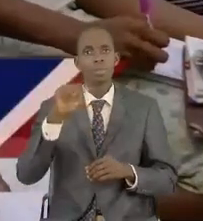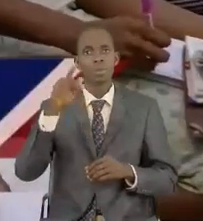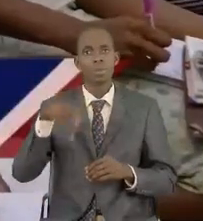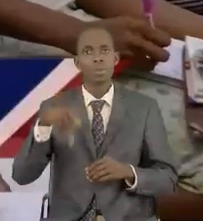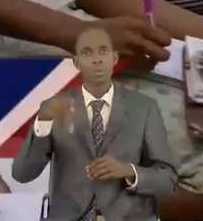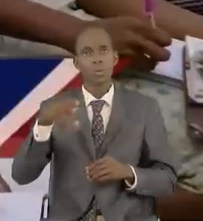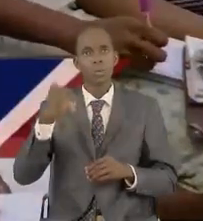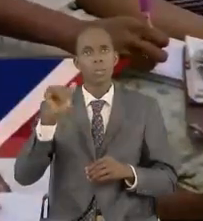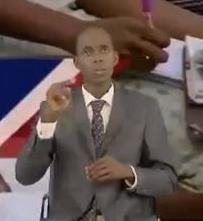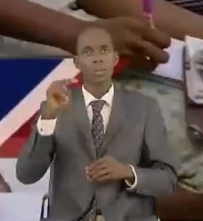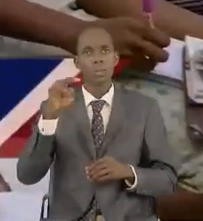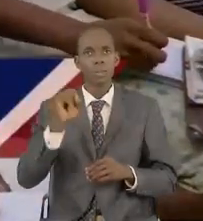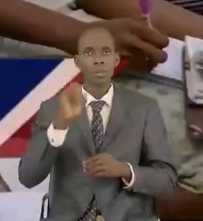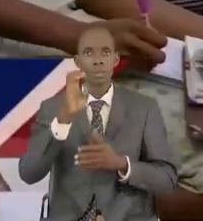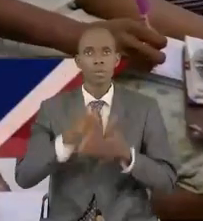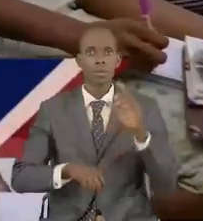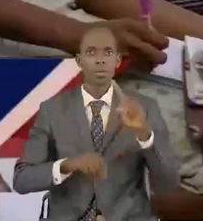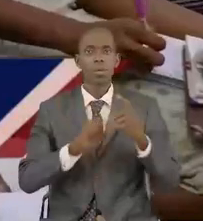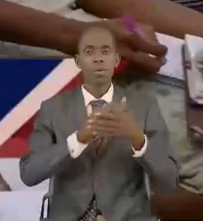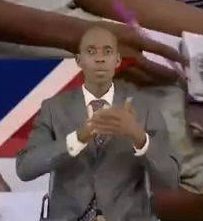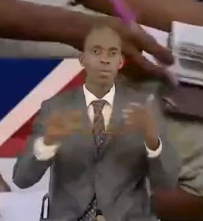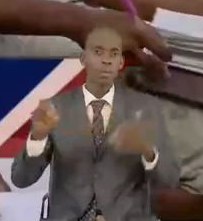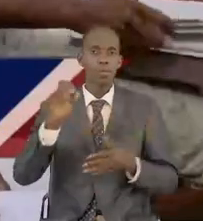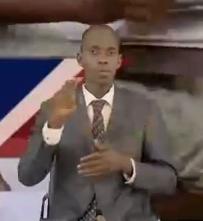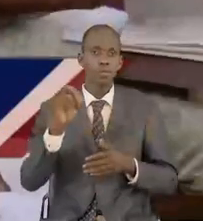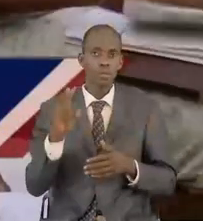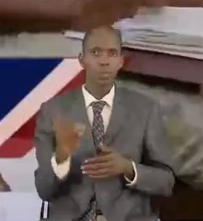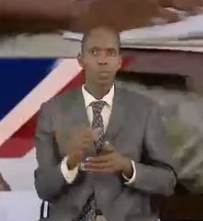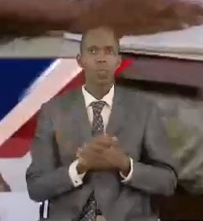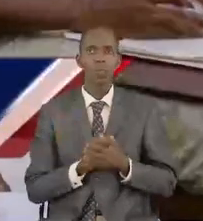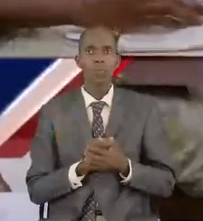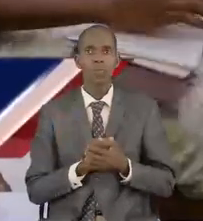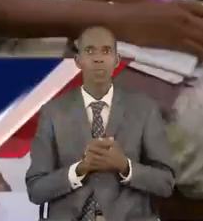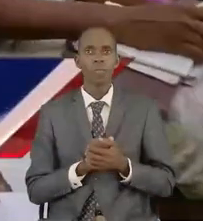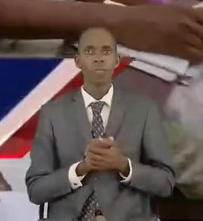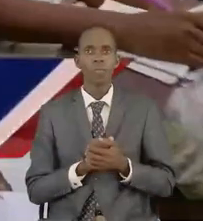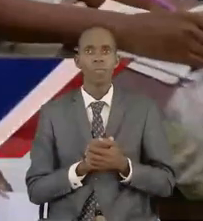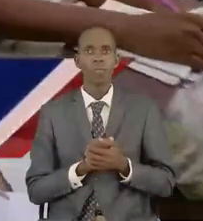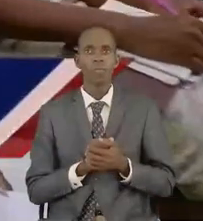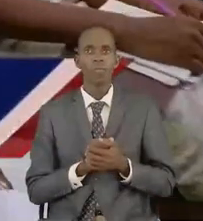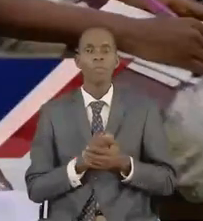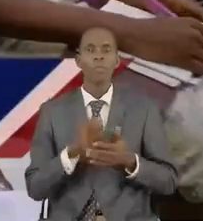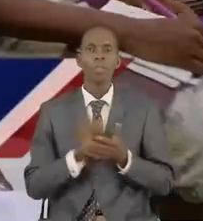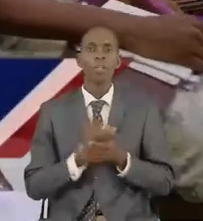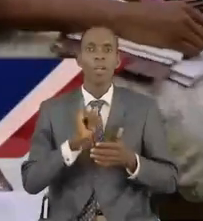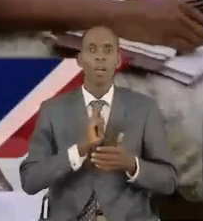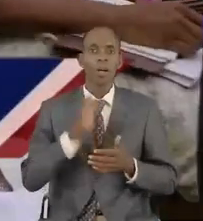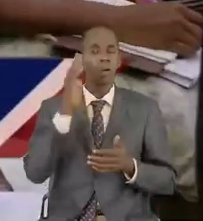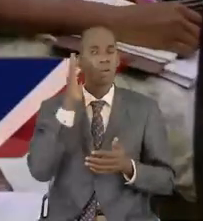chapitre 1 12 je veux que vous sachiez frère